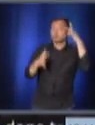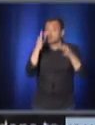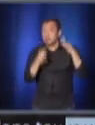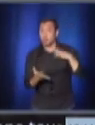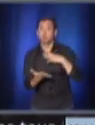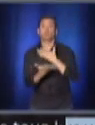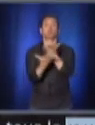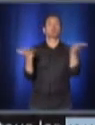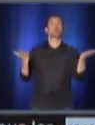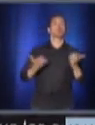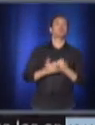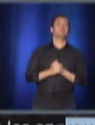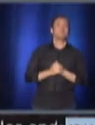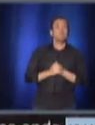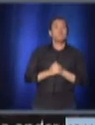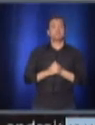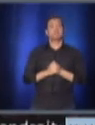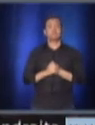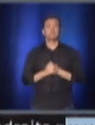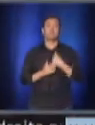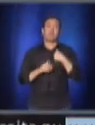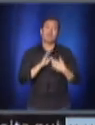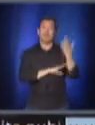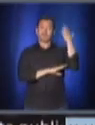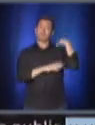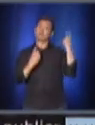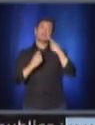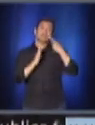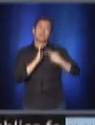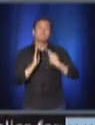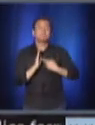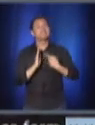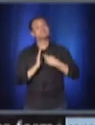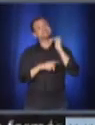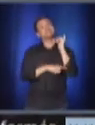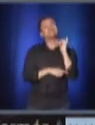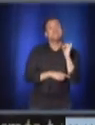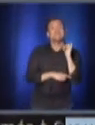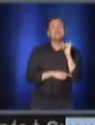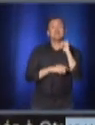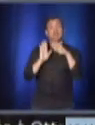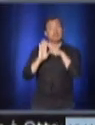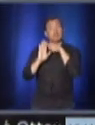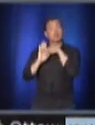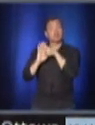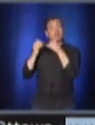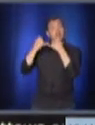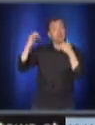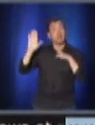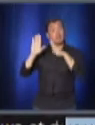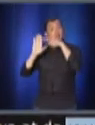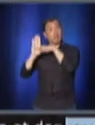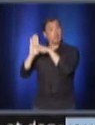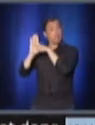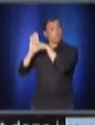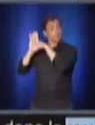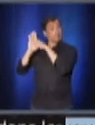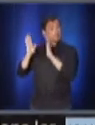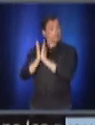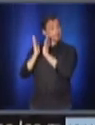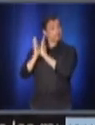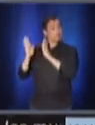Nous avons dit que si les tendances dans les données nous montraient qu'on a un danger, nous